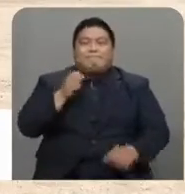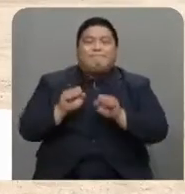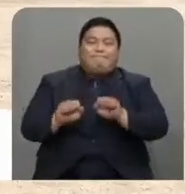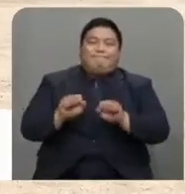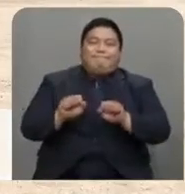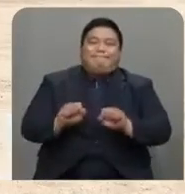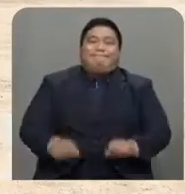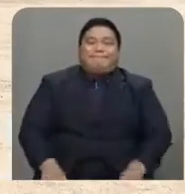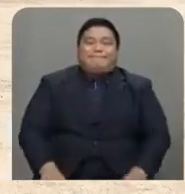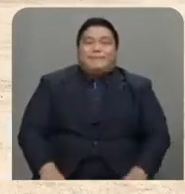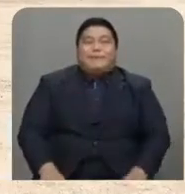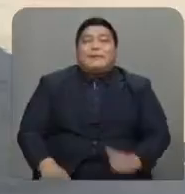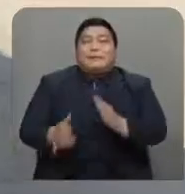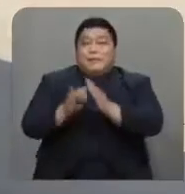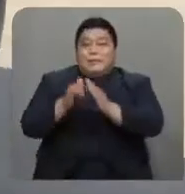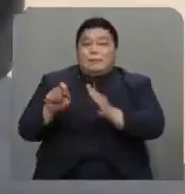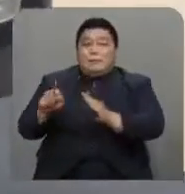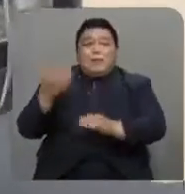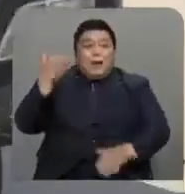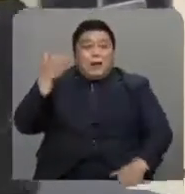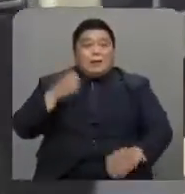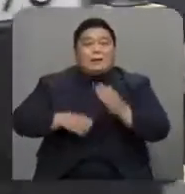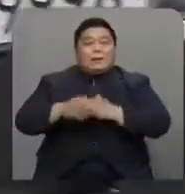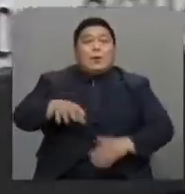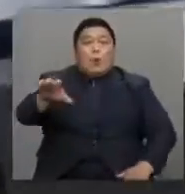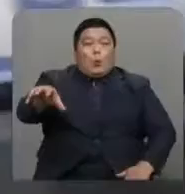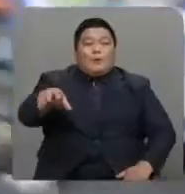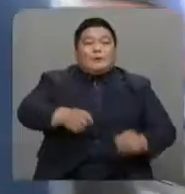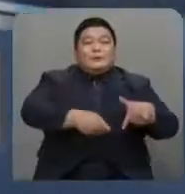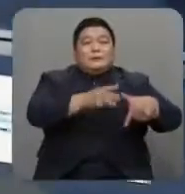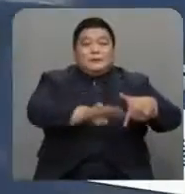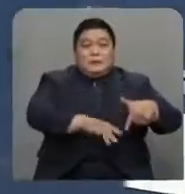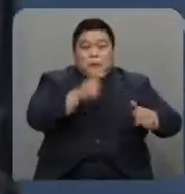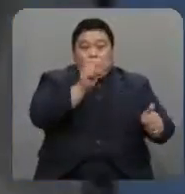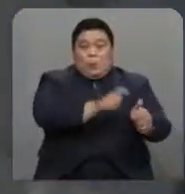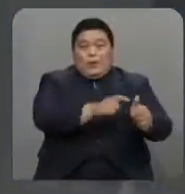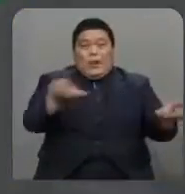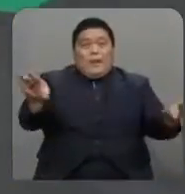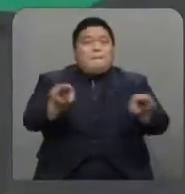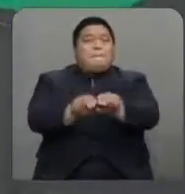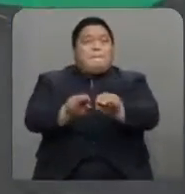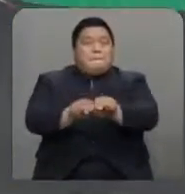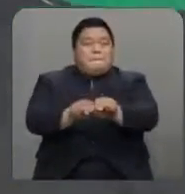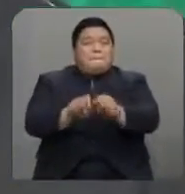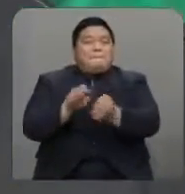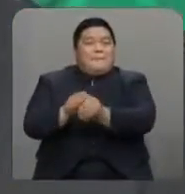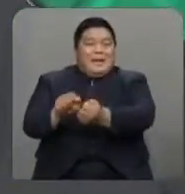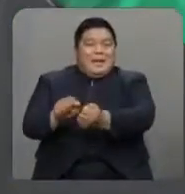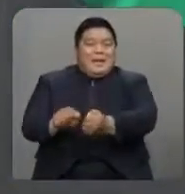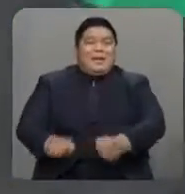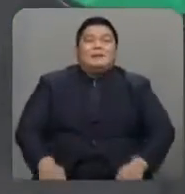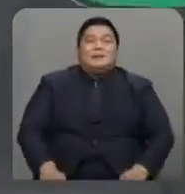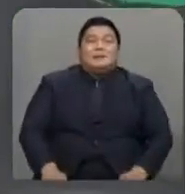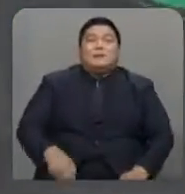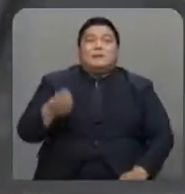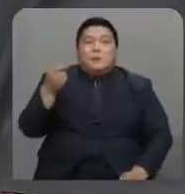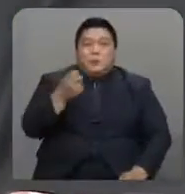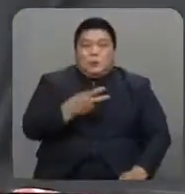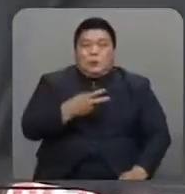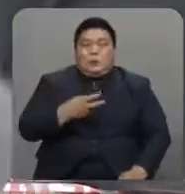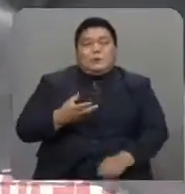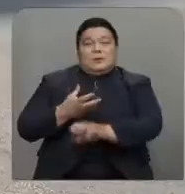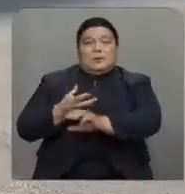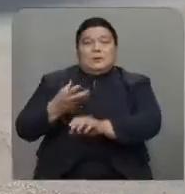나왔습니다. 이들 가족은 앞서 양양에서 인천 연수구 지역 확진자와 접촉한 것으로 파악됐습니다. 이와 함께 이들과